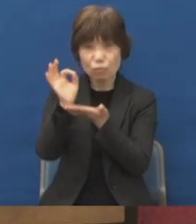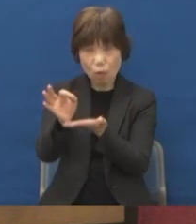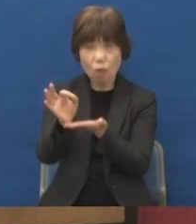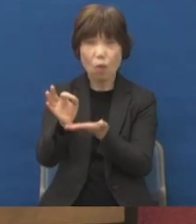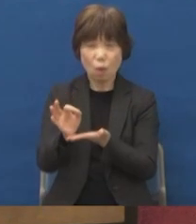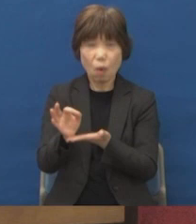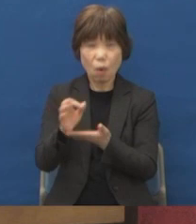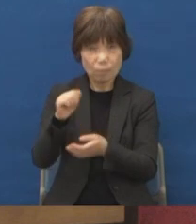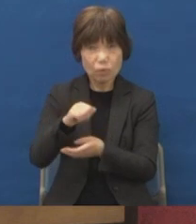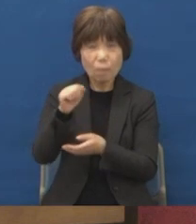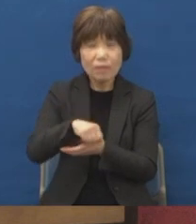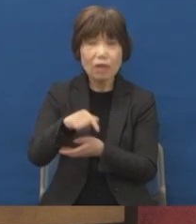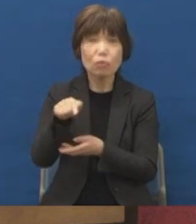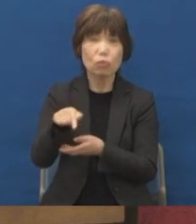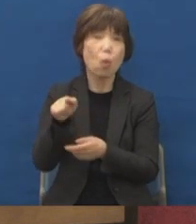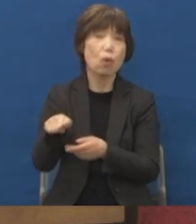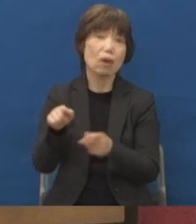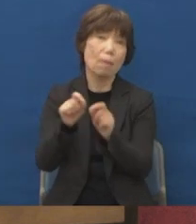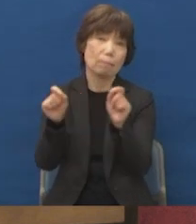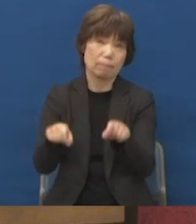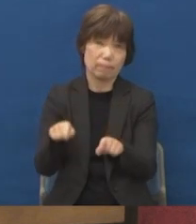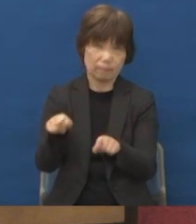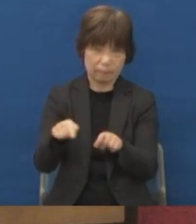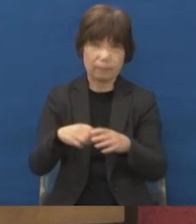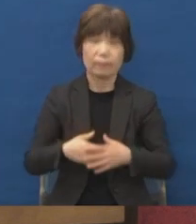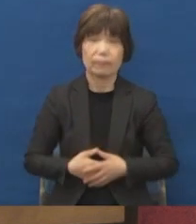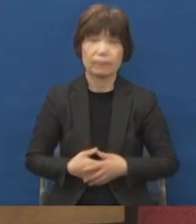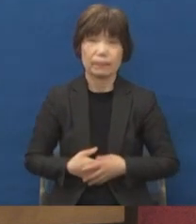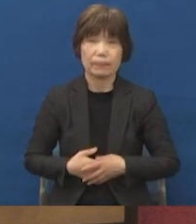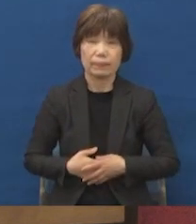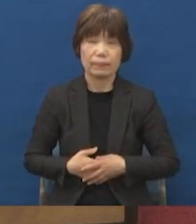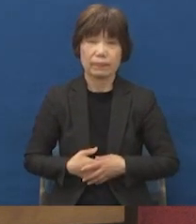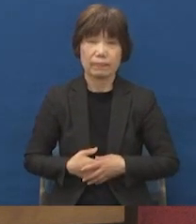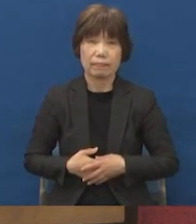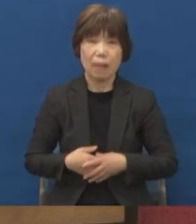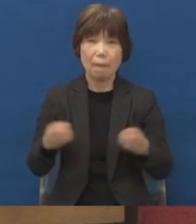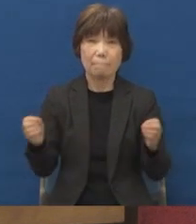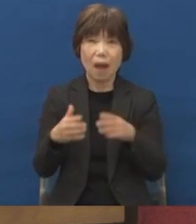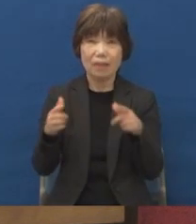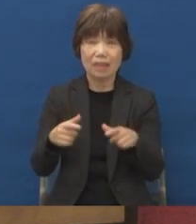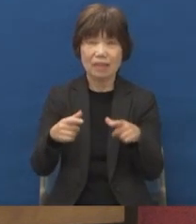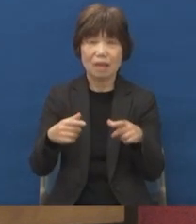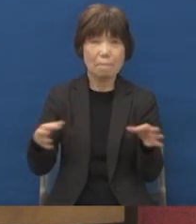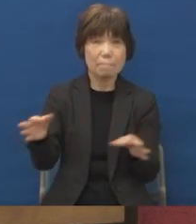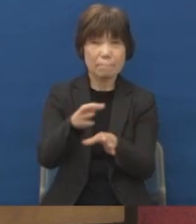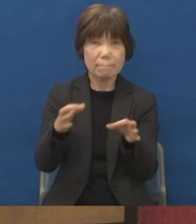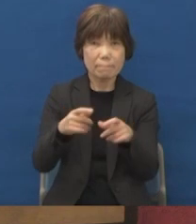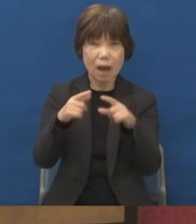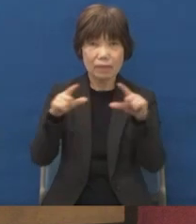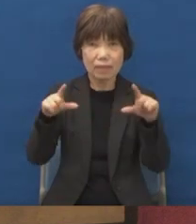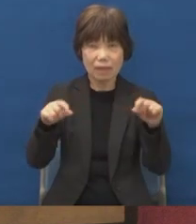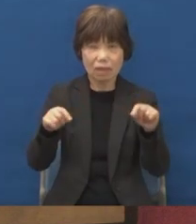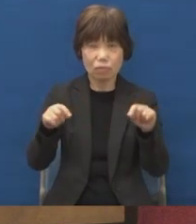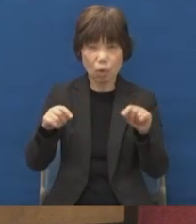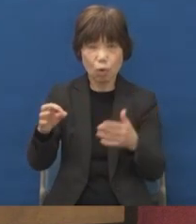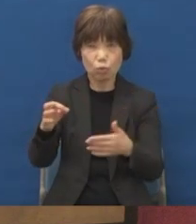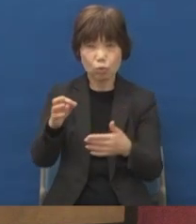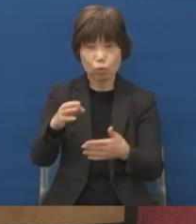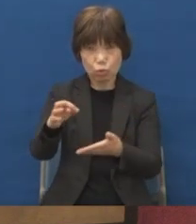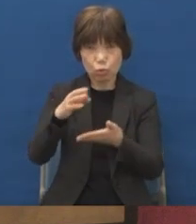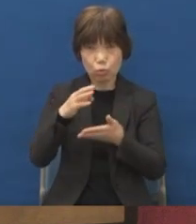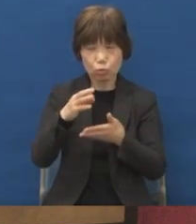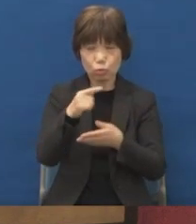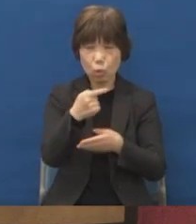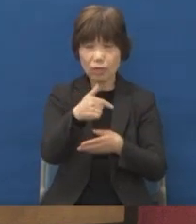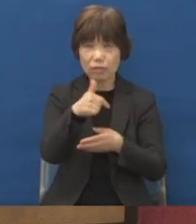歪めかねない重大な問題です。パーティー券は収入の一部が議員個人にキ